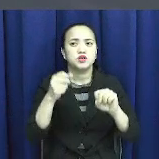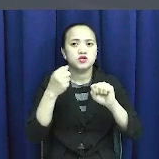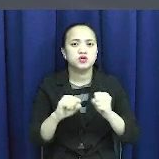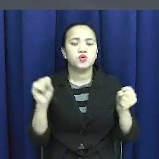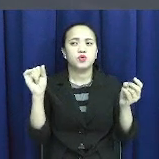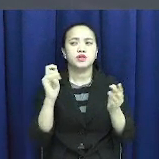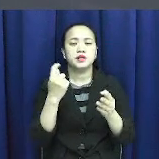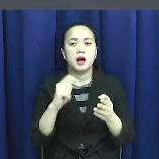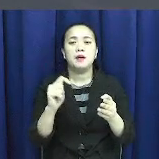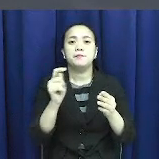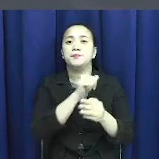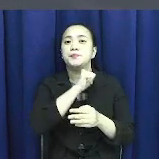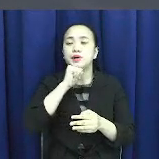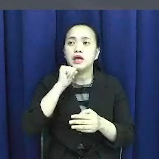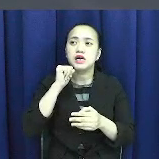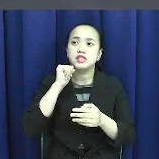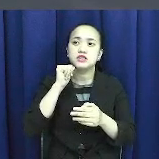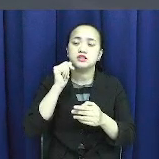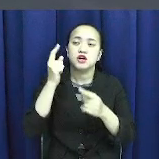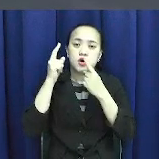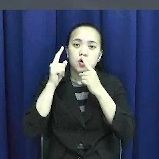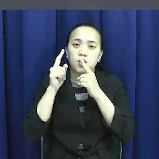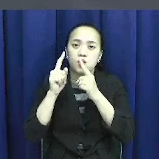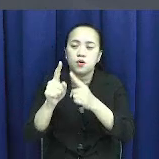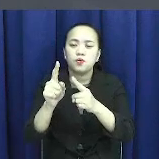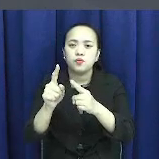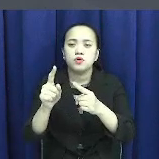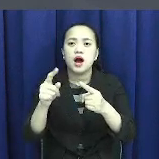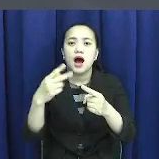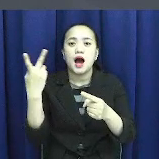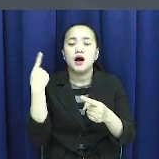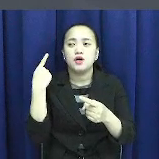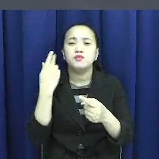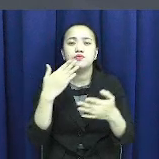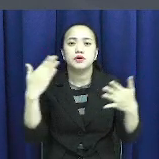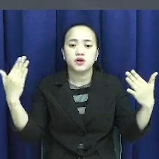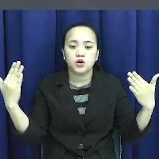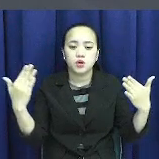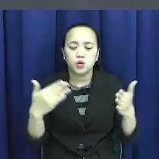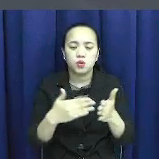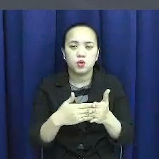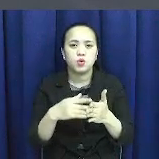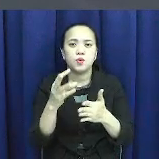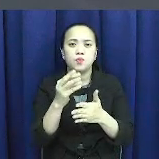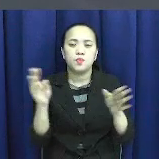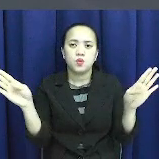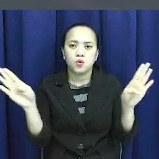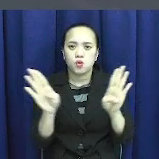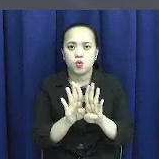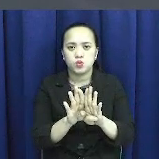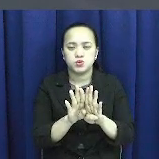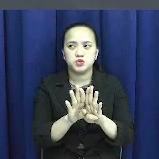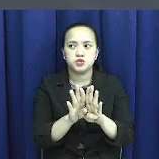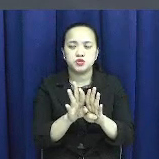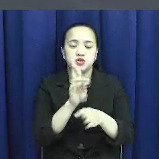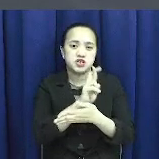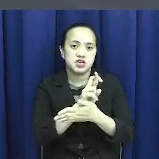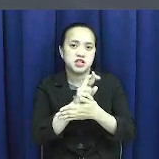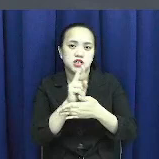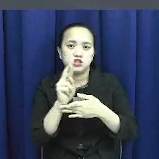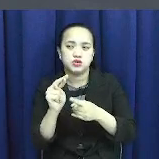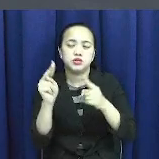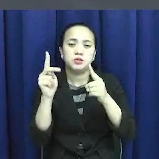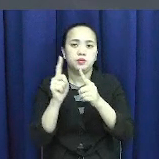And then ano pa? "And whole burnt sacrifice upon thine altar." So